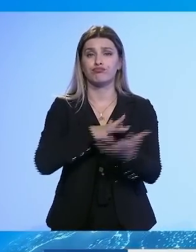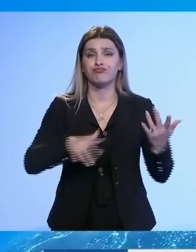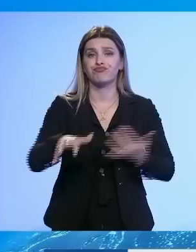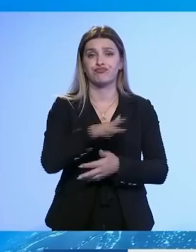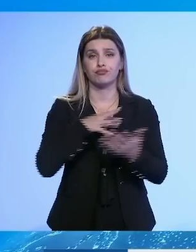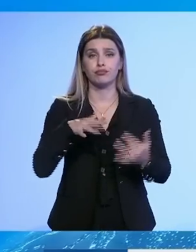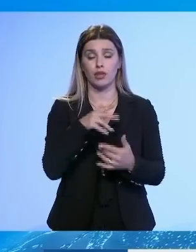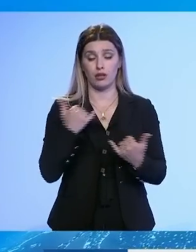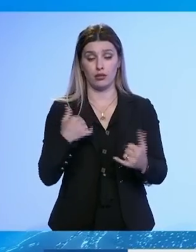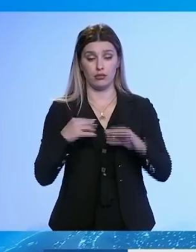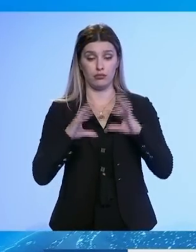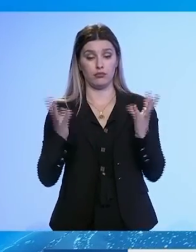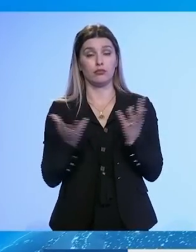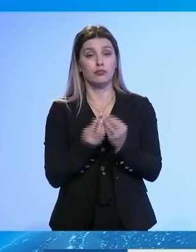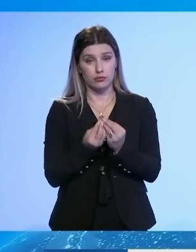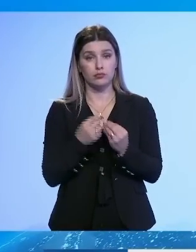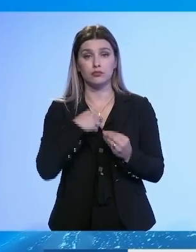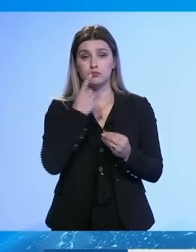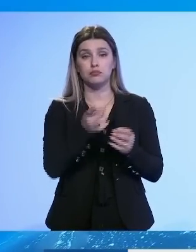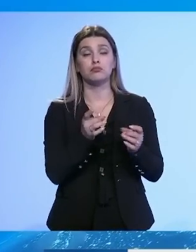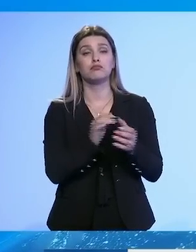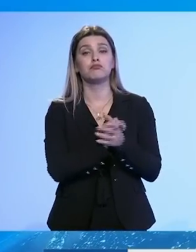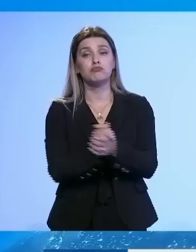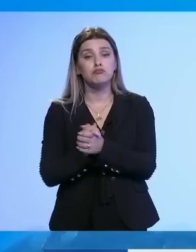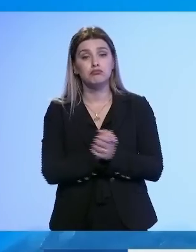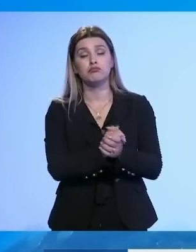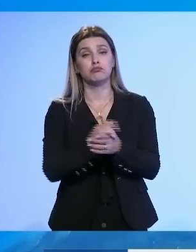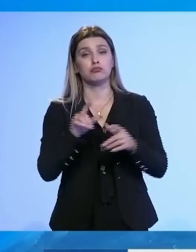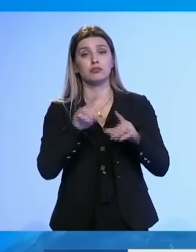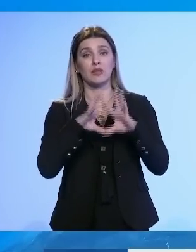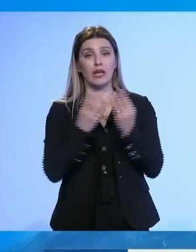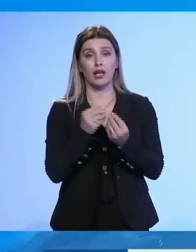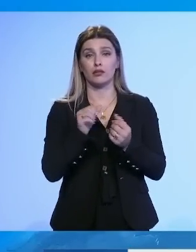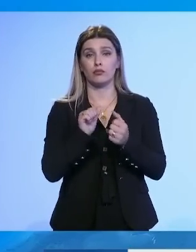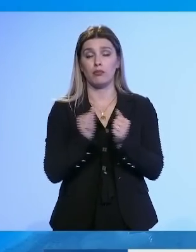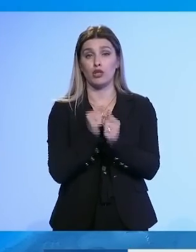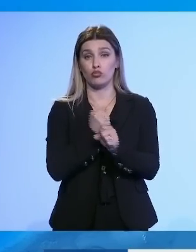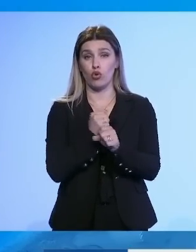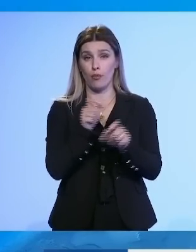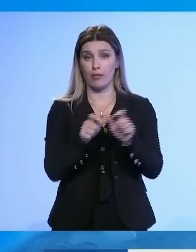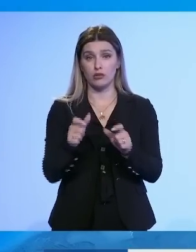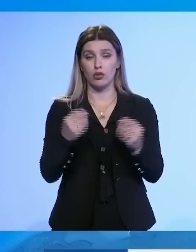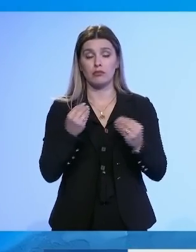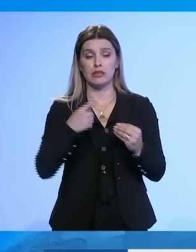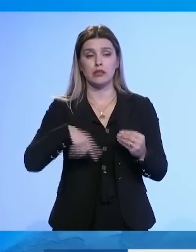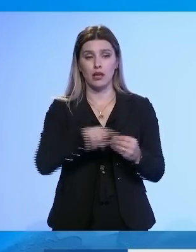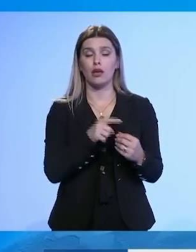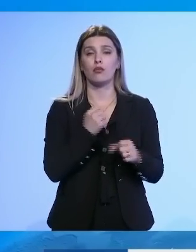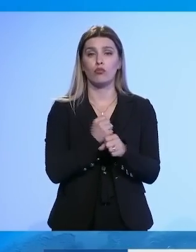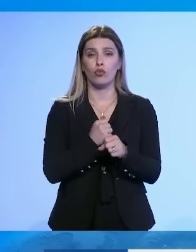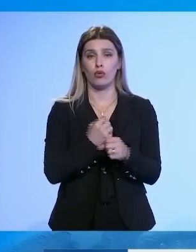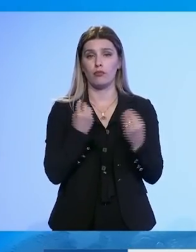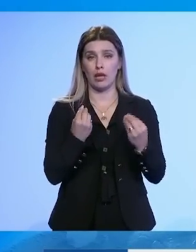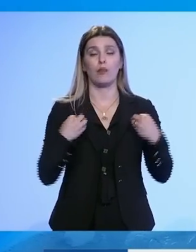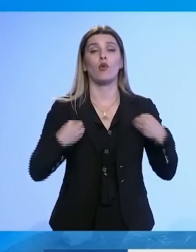ne, unë i përgëzaj edhe kolegët, kemi marë shumë nga brata prej së cilit, po me vërtet konsideroj që gazetarët,